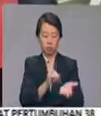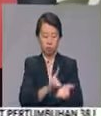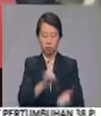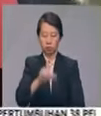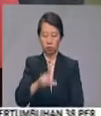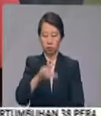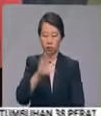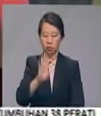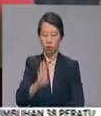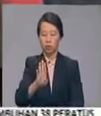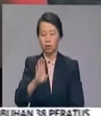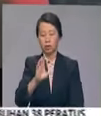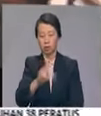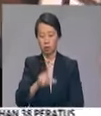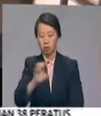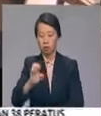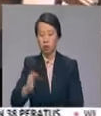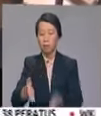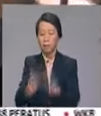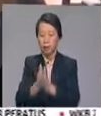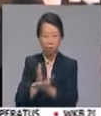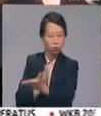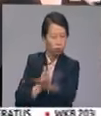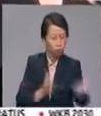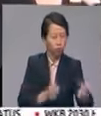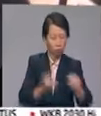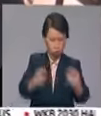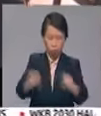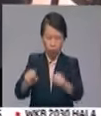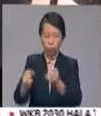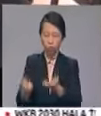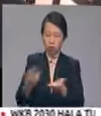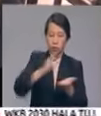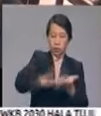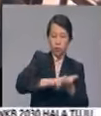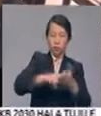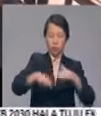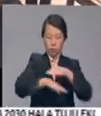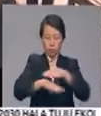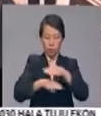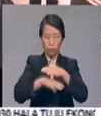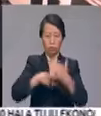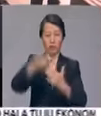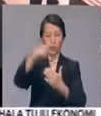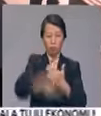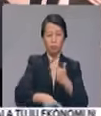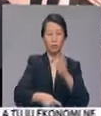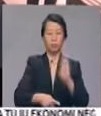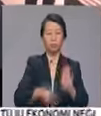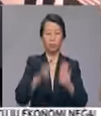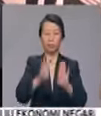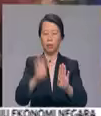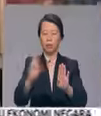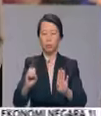Dr. Lee Boon Chye menyeru lebih ramai individu berkelayakan untuk mendaftar di bawah program berkenaan.